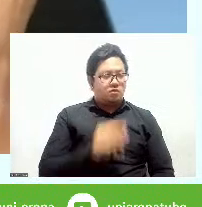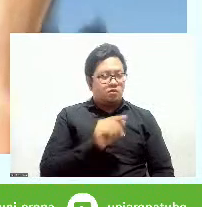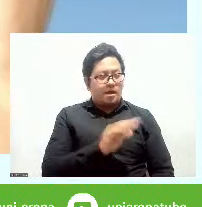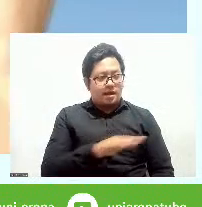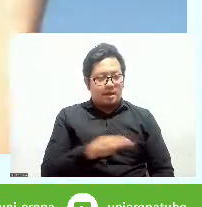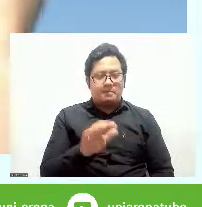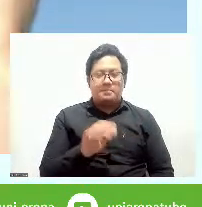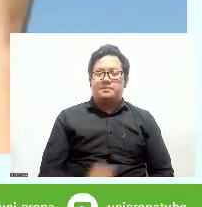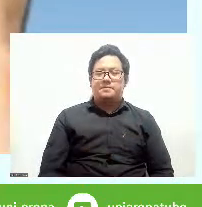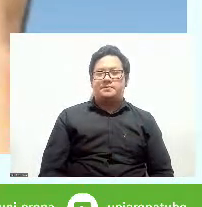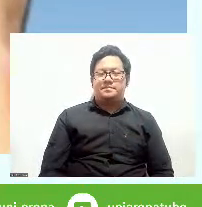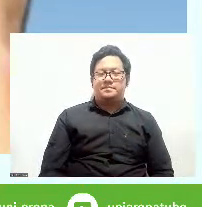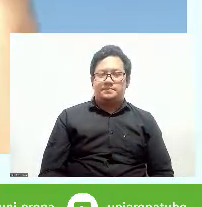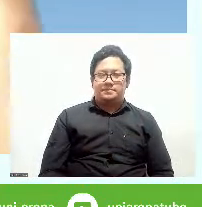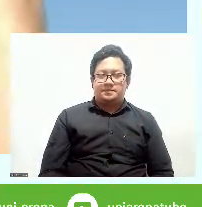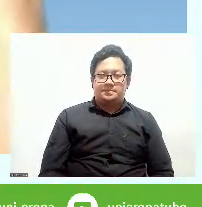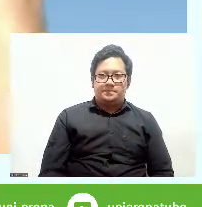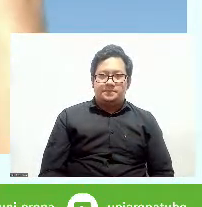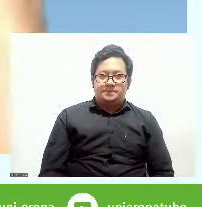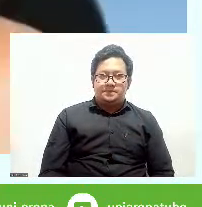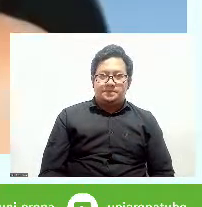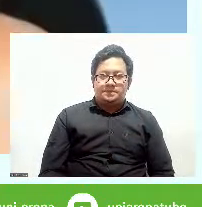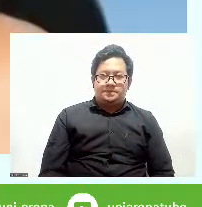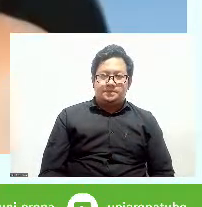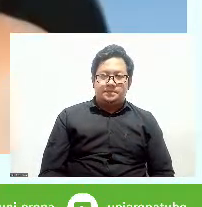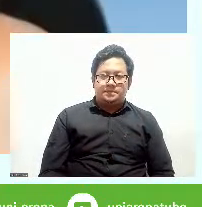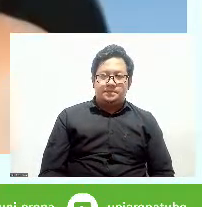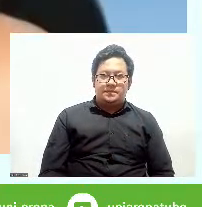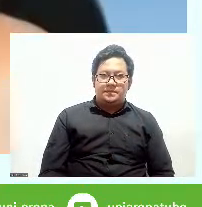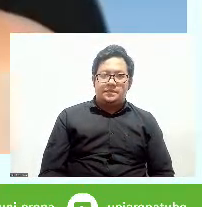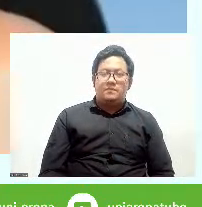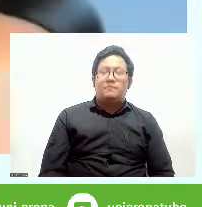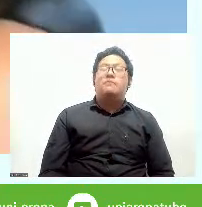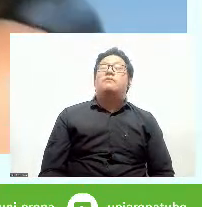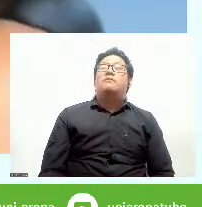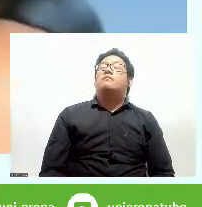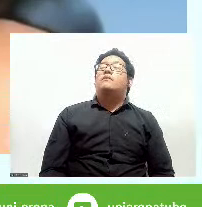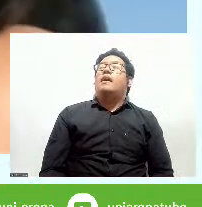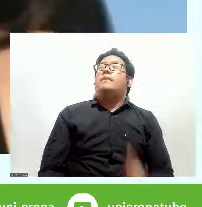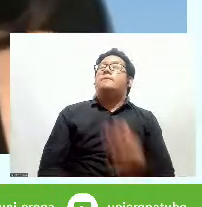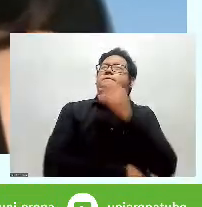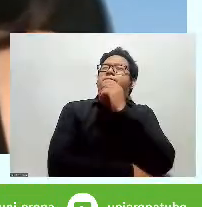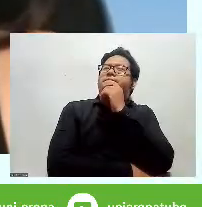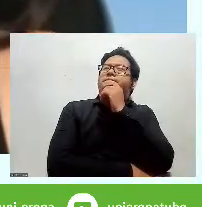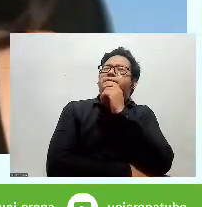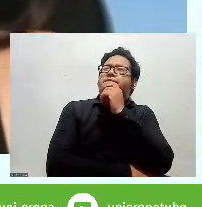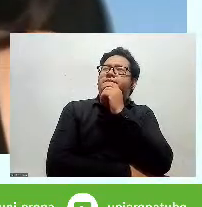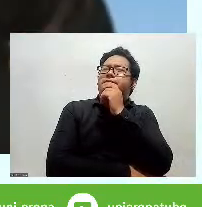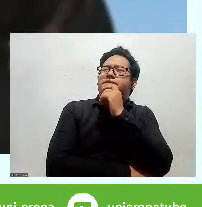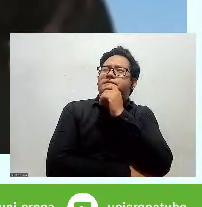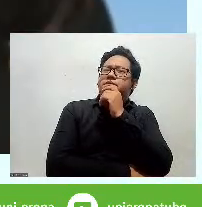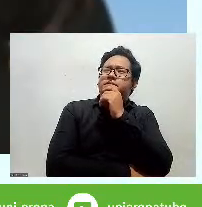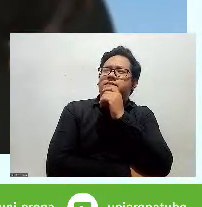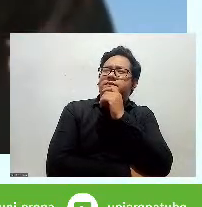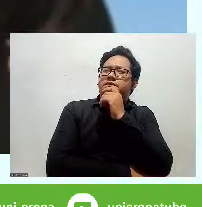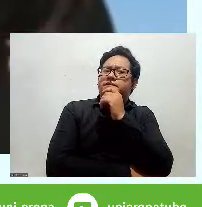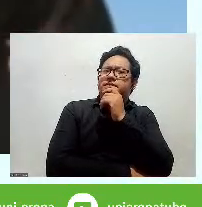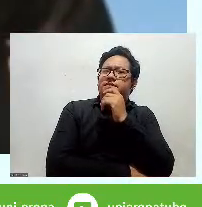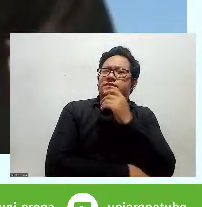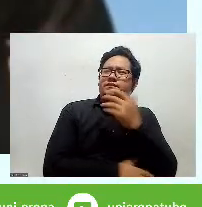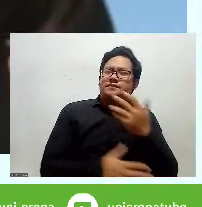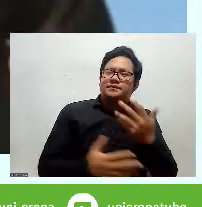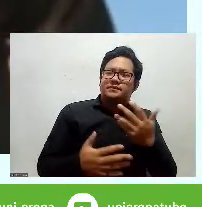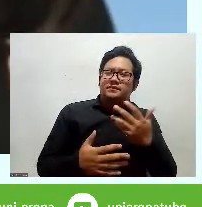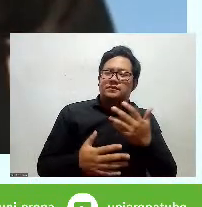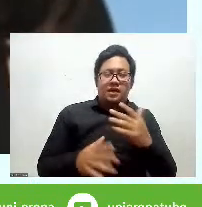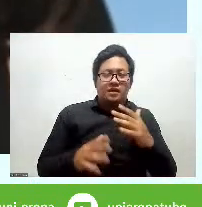Rini diam oleh salah satu up amaneh